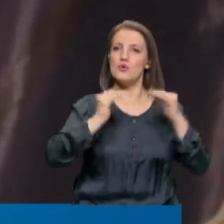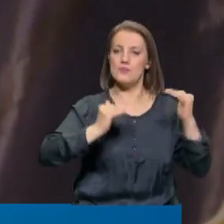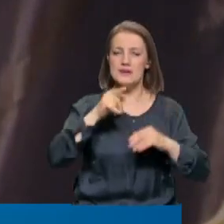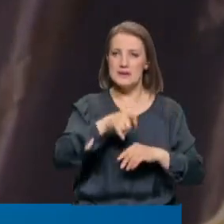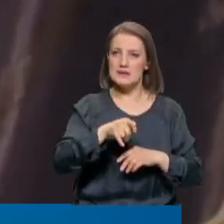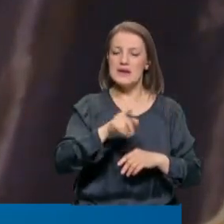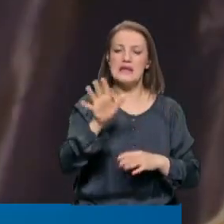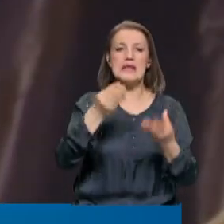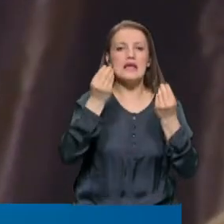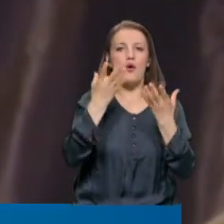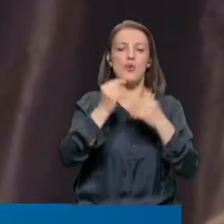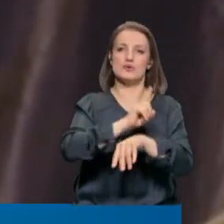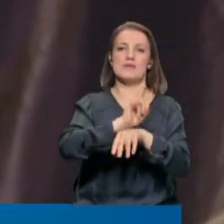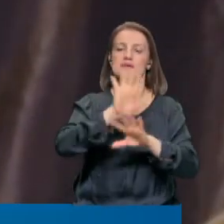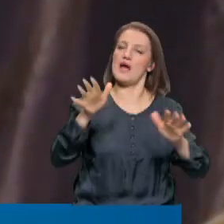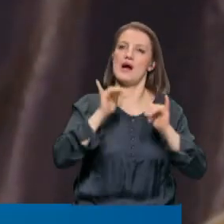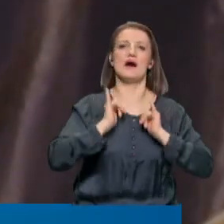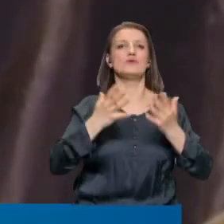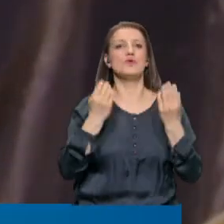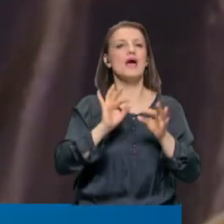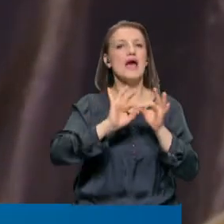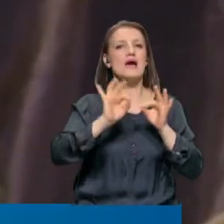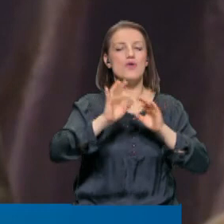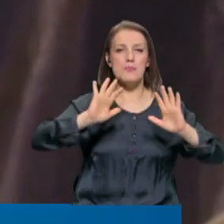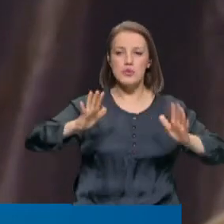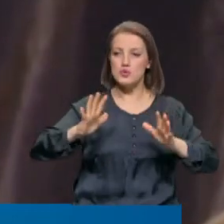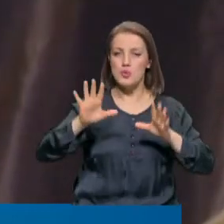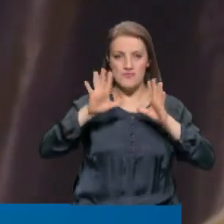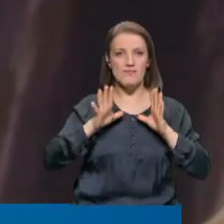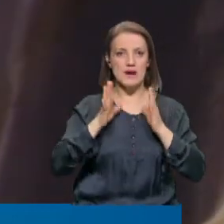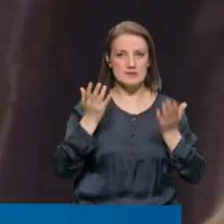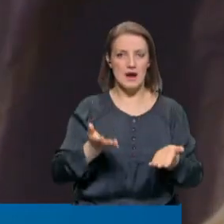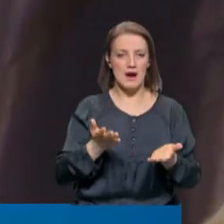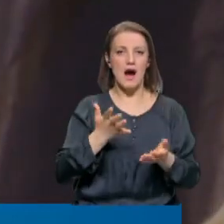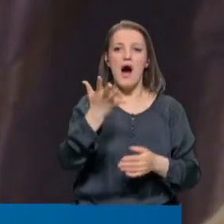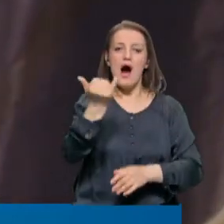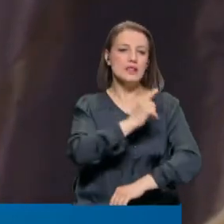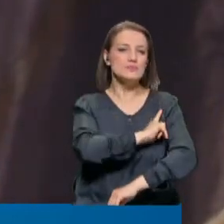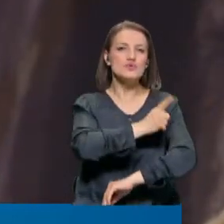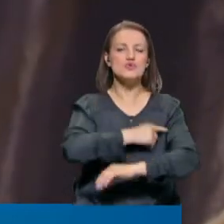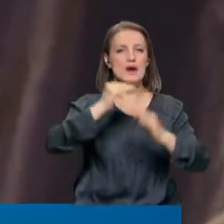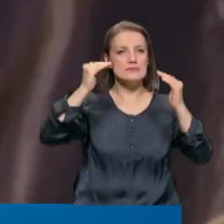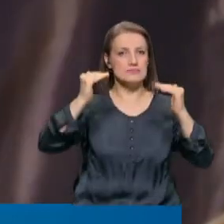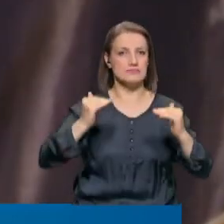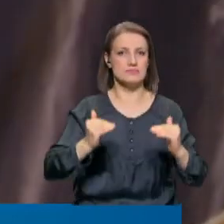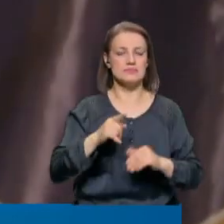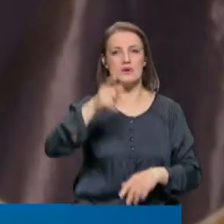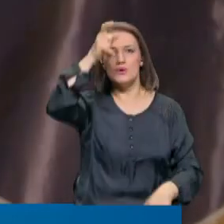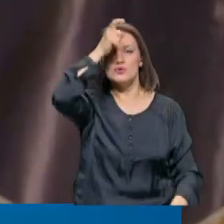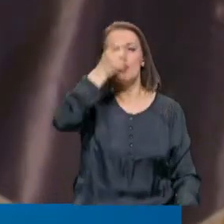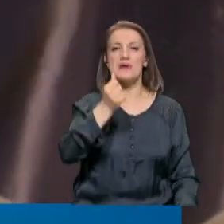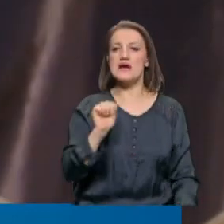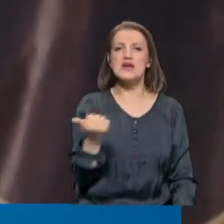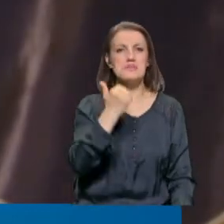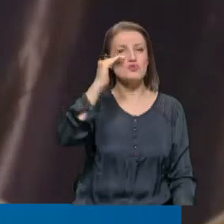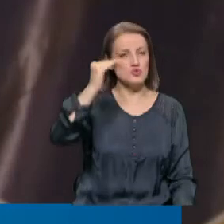zamanlarda daha rahat edersiniz. Ama ekonomide bozukluklar varsa, alım gücünüz azalmışsa, Türk parasının